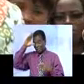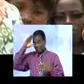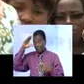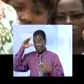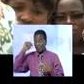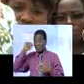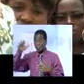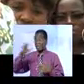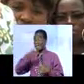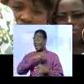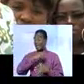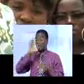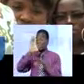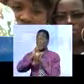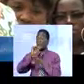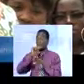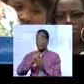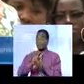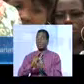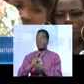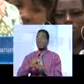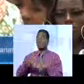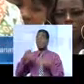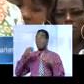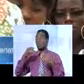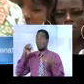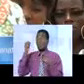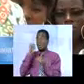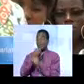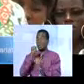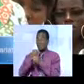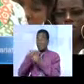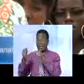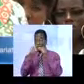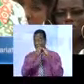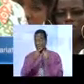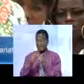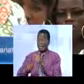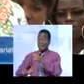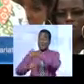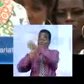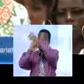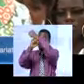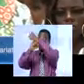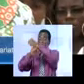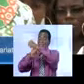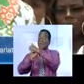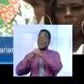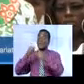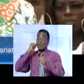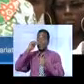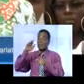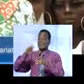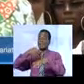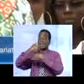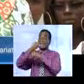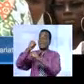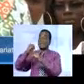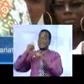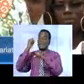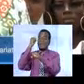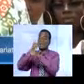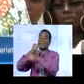et les femmes entrepreneurs. Parce que soutenir les femmes entrepreneurs, c'est créer de